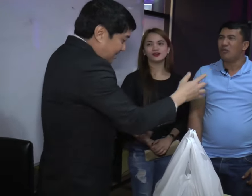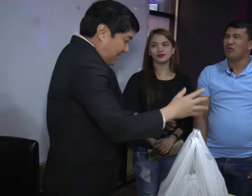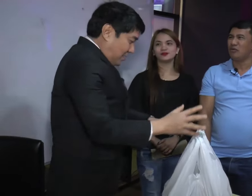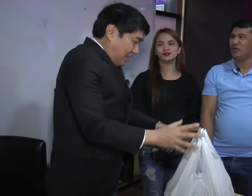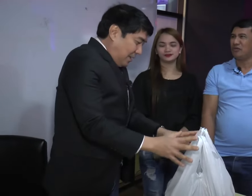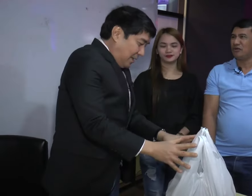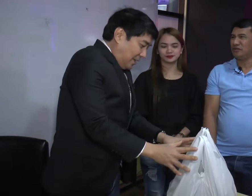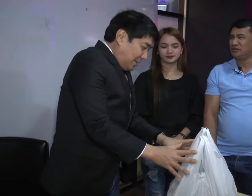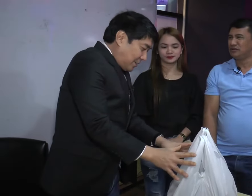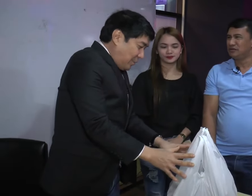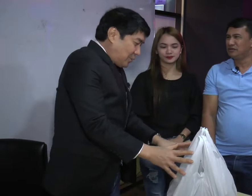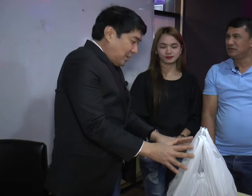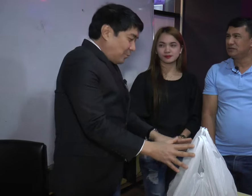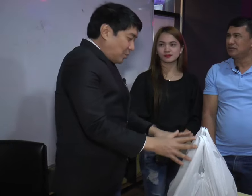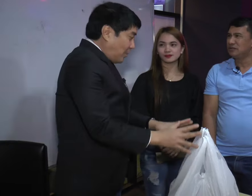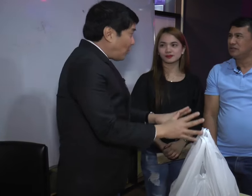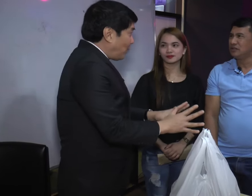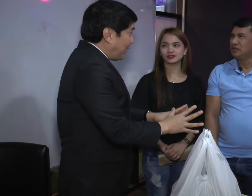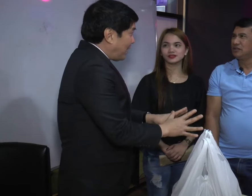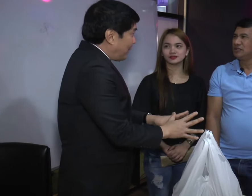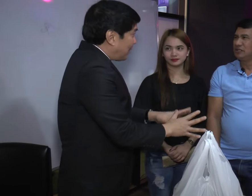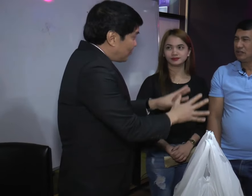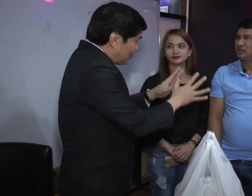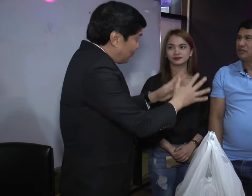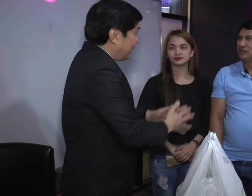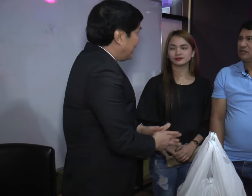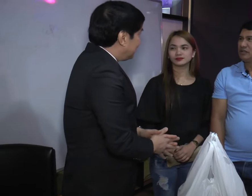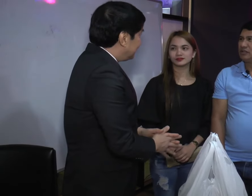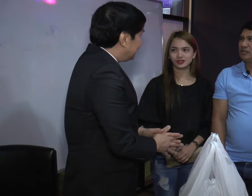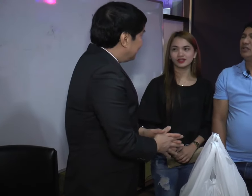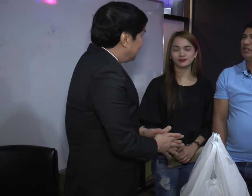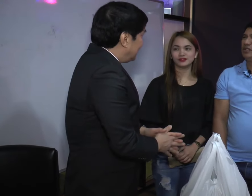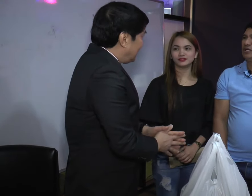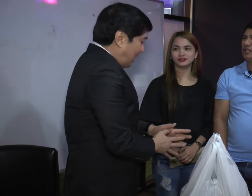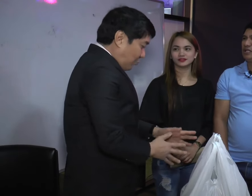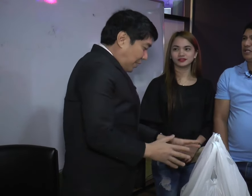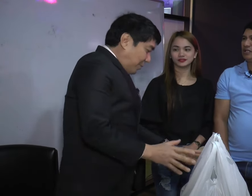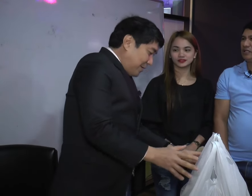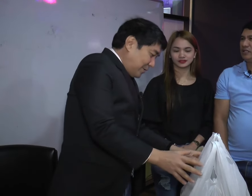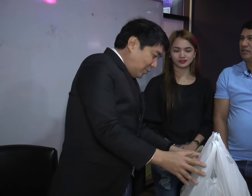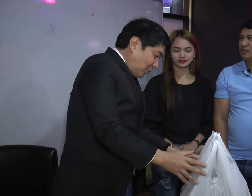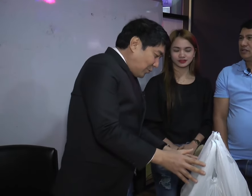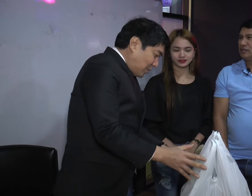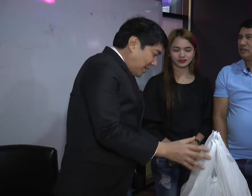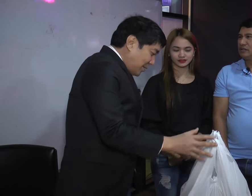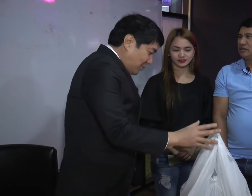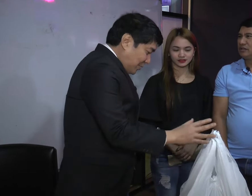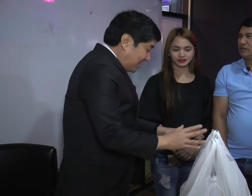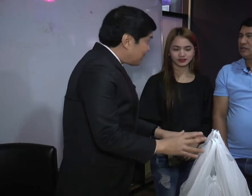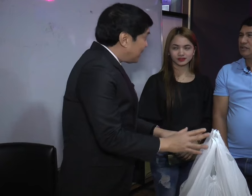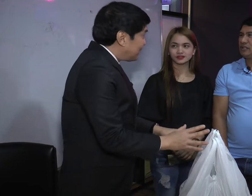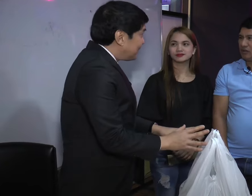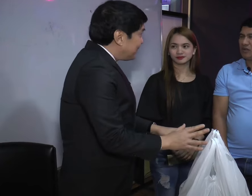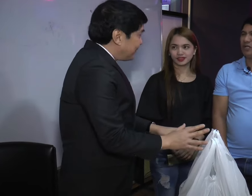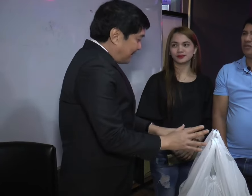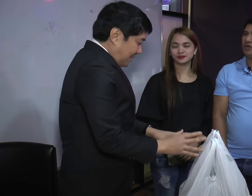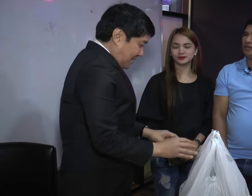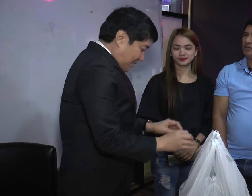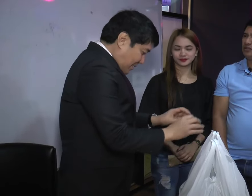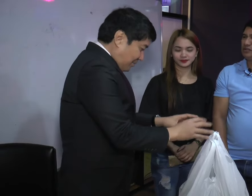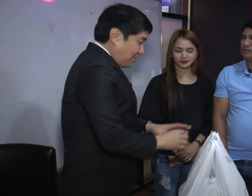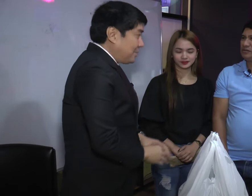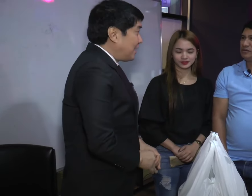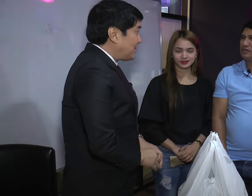dyan. Po. I-distribute niyo na lang po sa mga complainant namin na gusto niyo bigyan. Okay po. I would advise siguro dun sa mga senior citizen. Okay